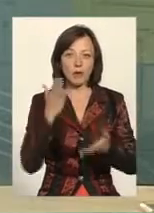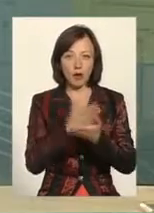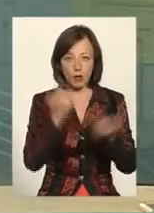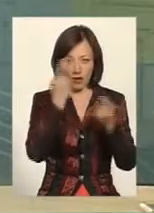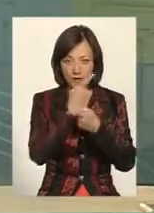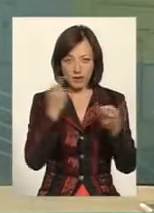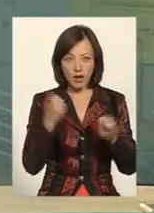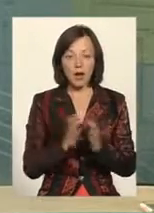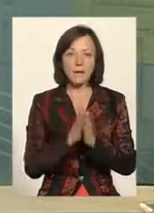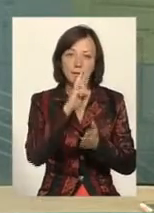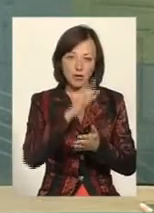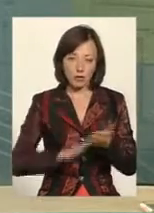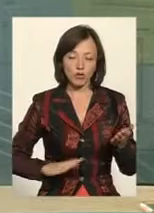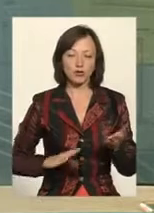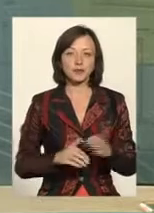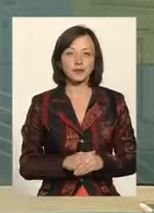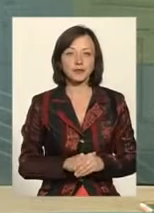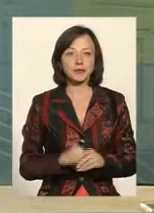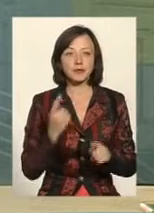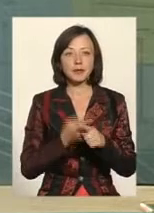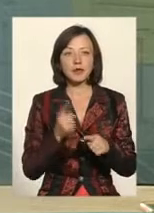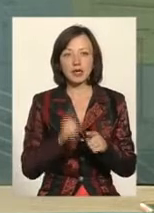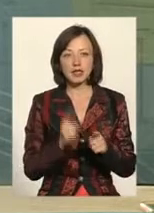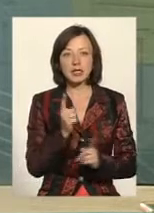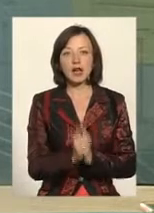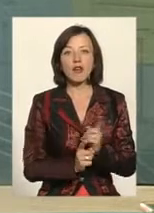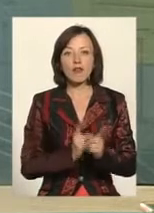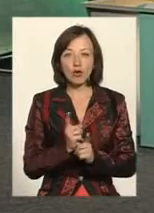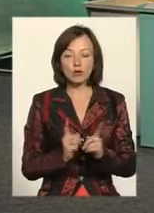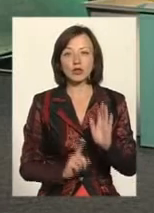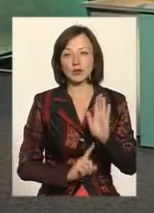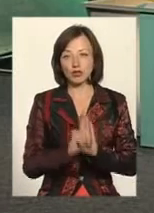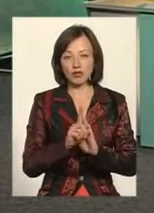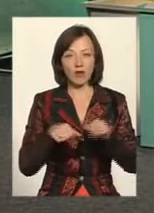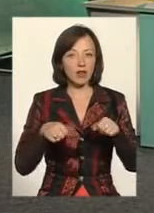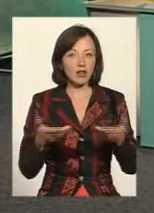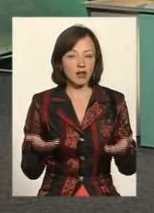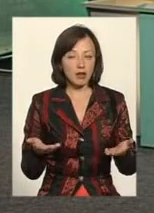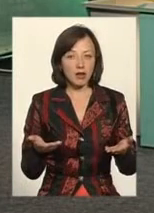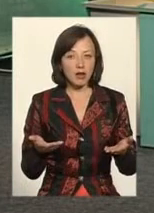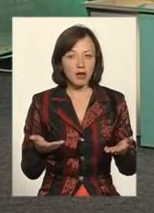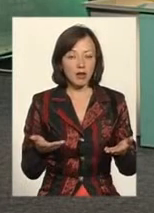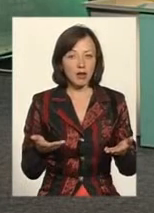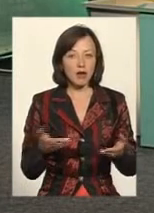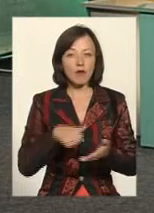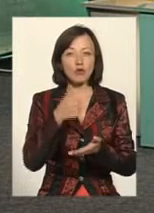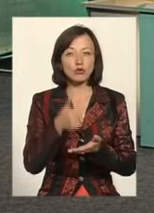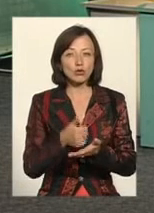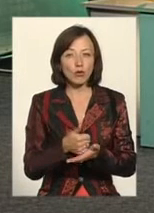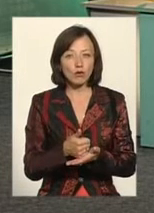прямого ефіру. Я перепрошую, ми продовжуємо. Да, і ці реформи, які започаткувала влада, вона розумієте, в основному населенням